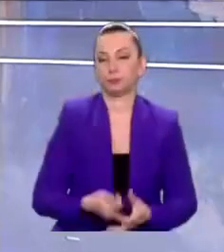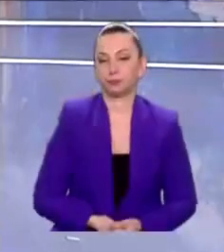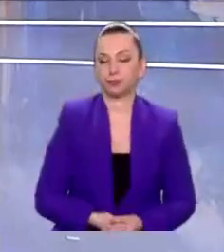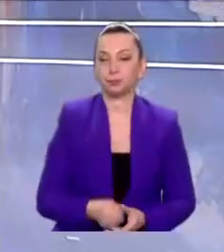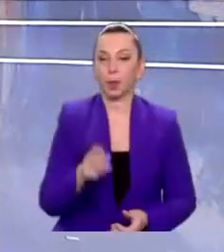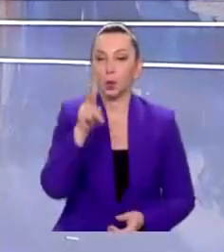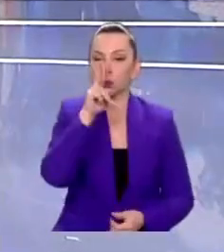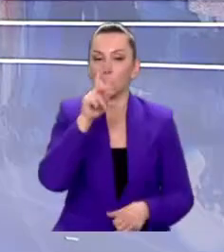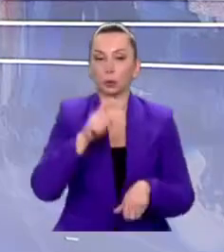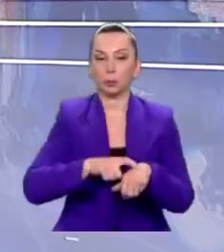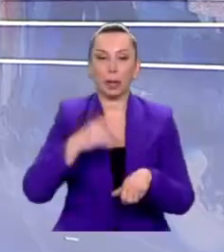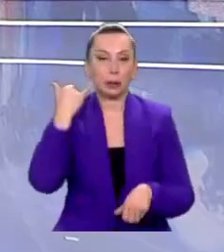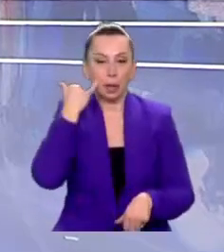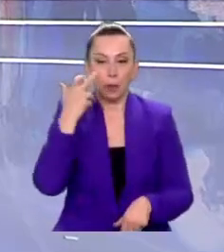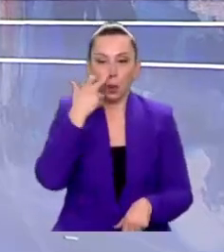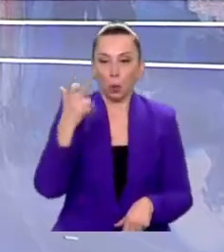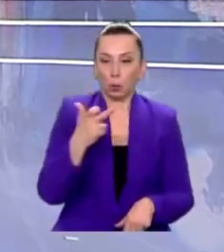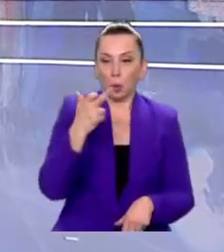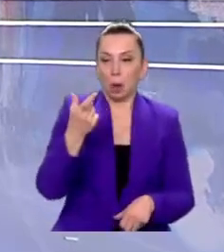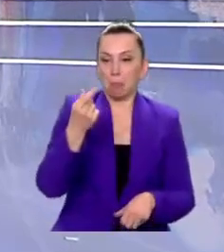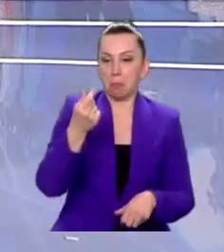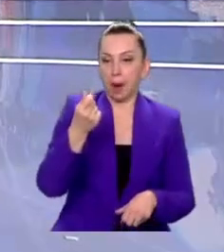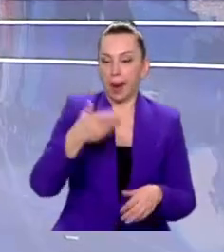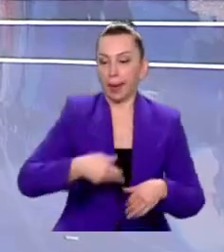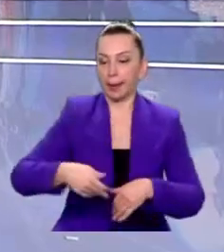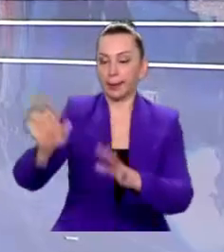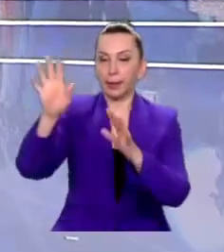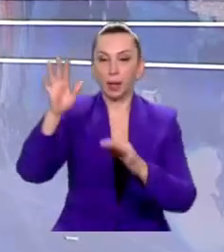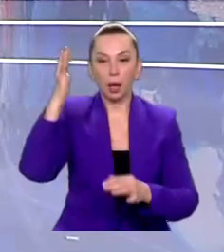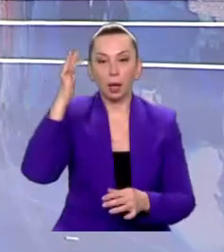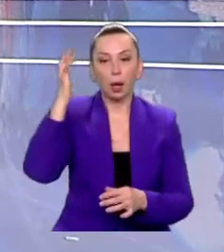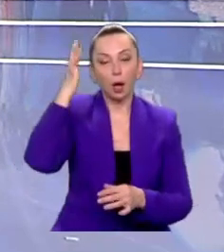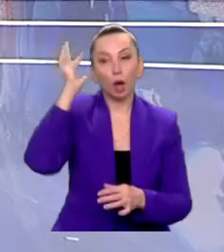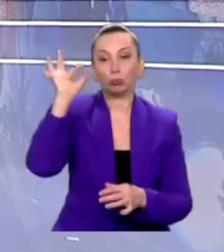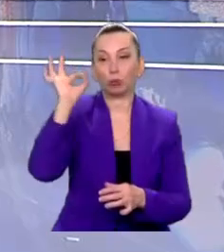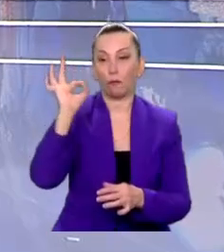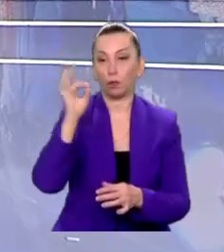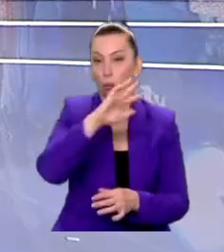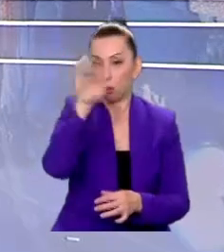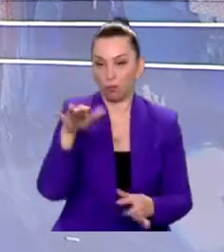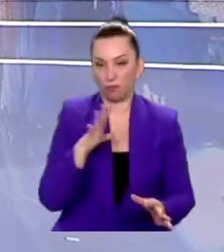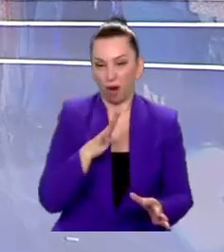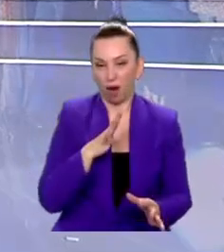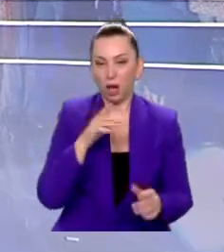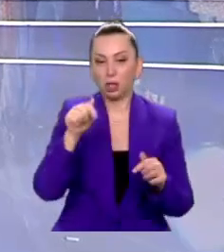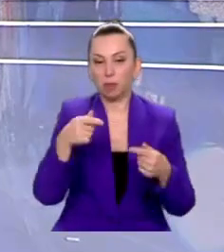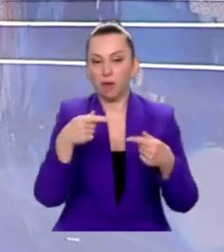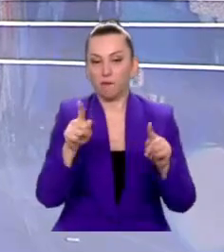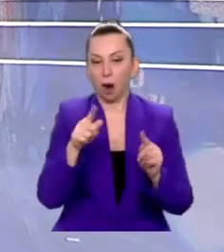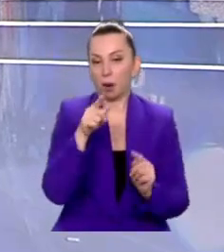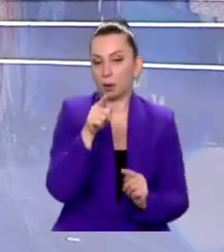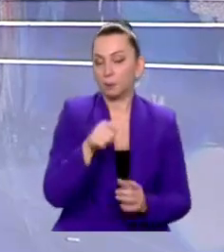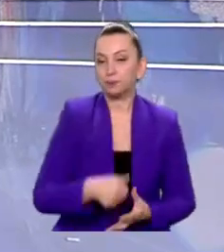son dönemde telefon dolandırıcılarına parasını kaptıran profesörleri ekranlarınıza taşıyorduk Fakat bu kez durum farklı çünkü